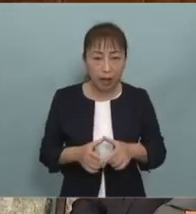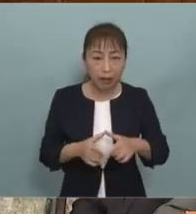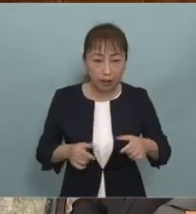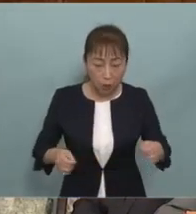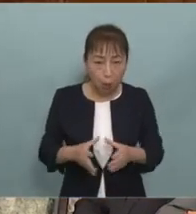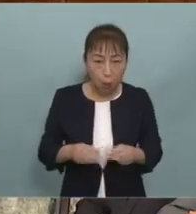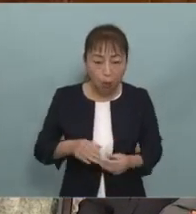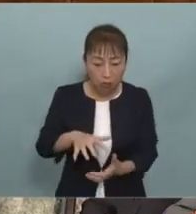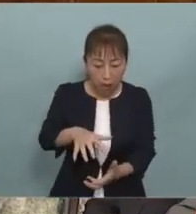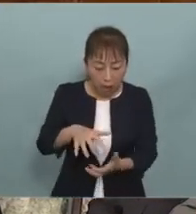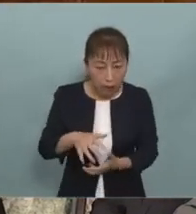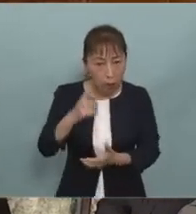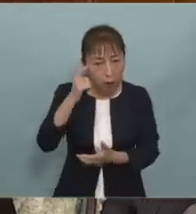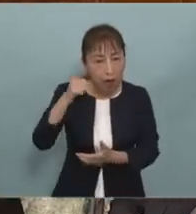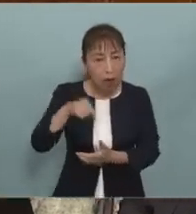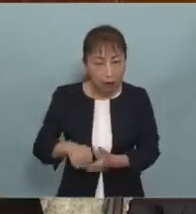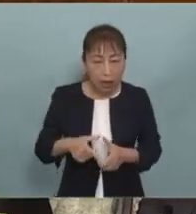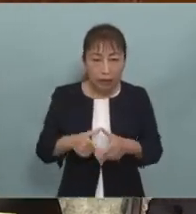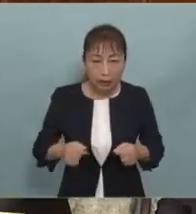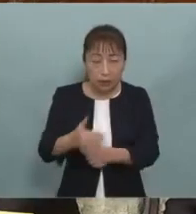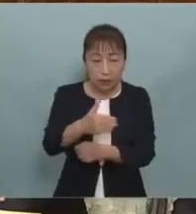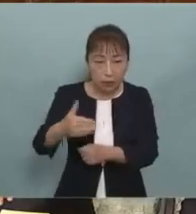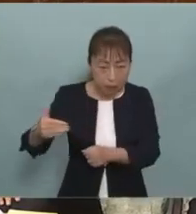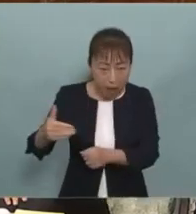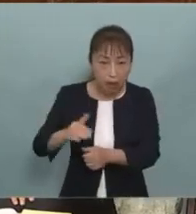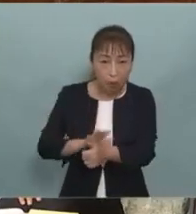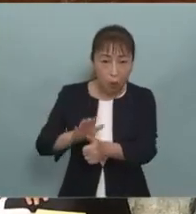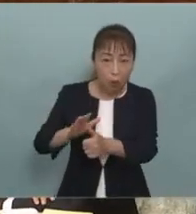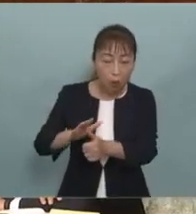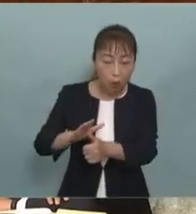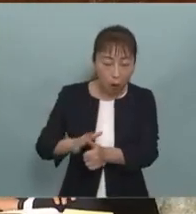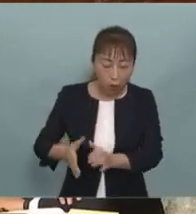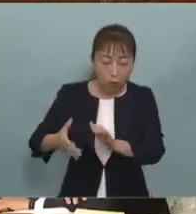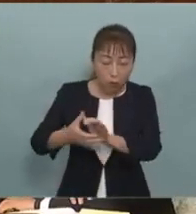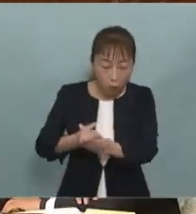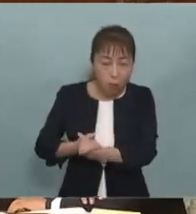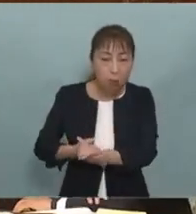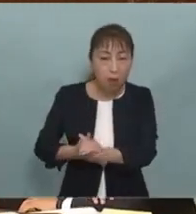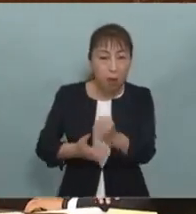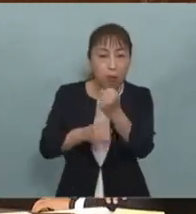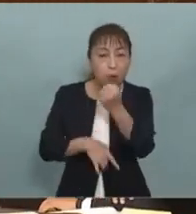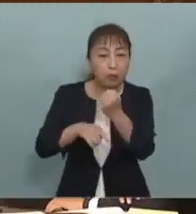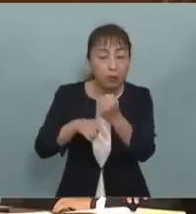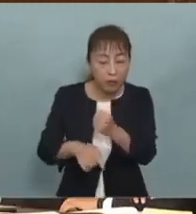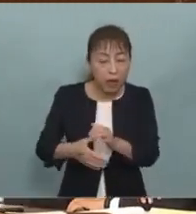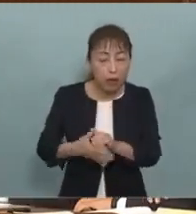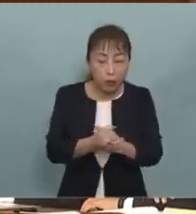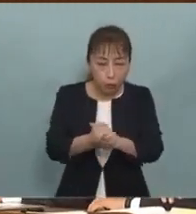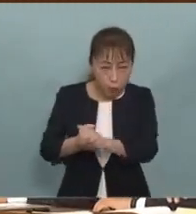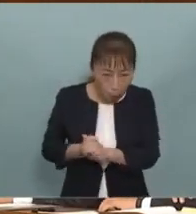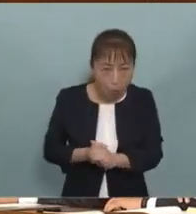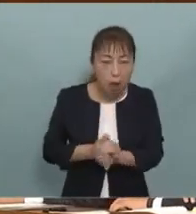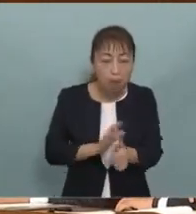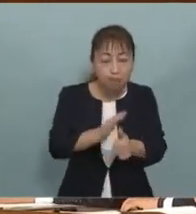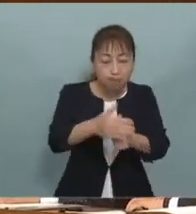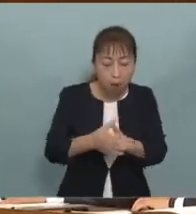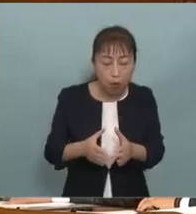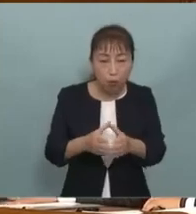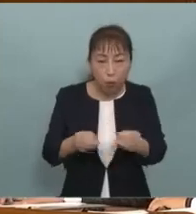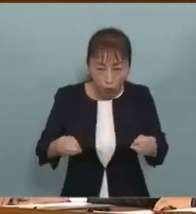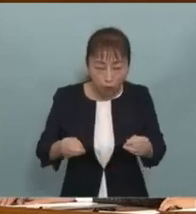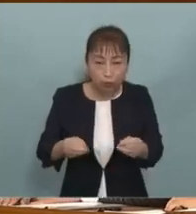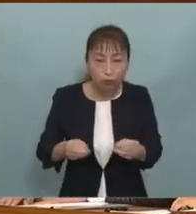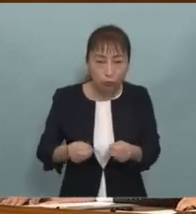により日米同盟を軸に有効国同士国を増やし外交力と防衛力の両輪を